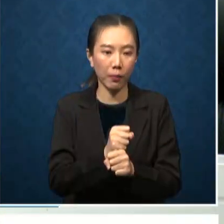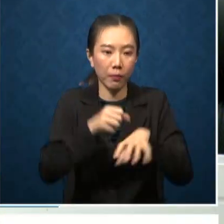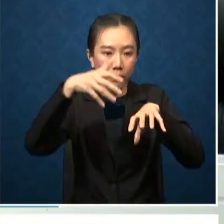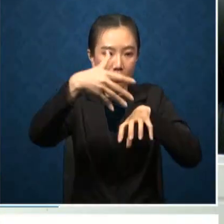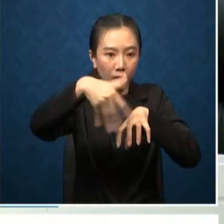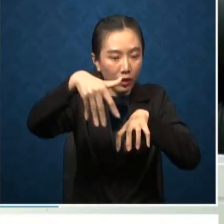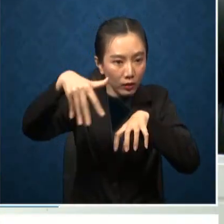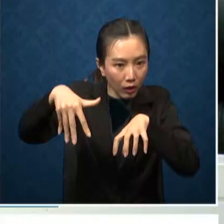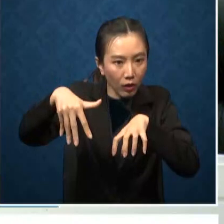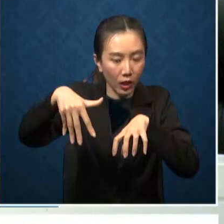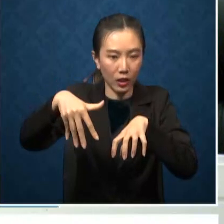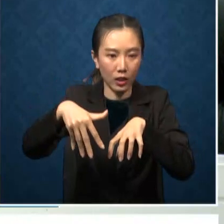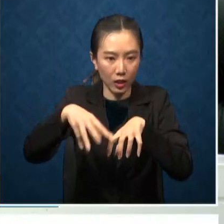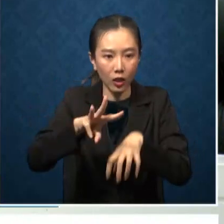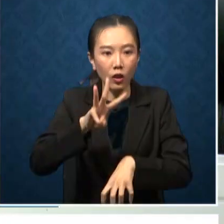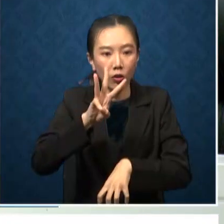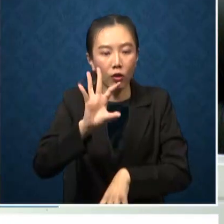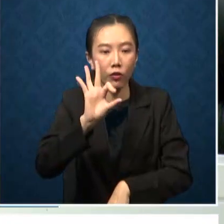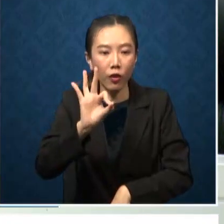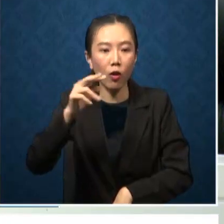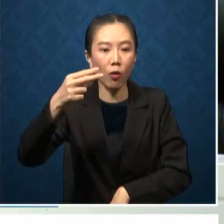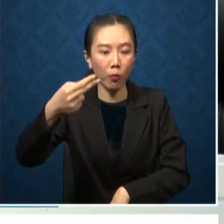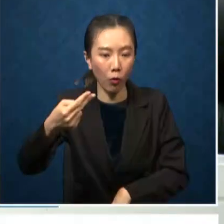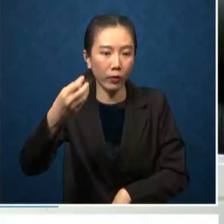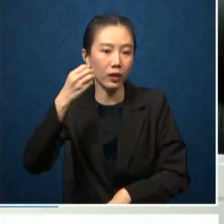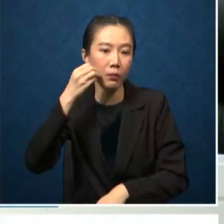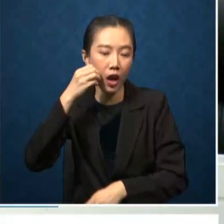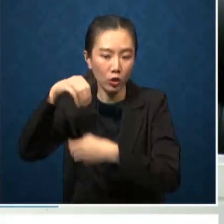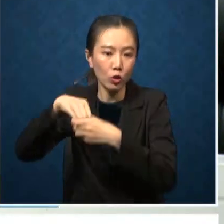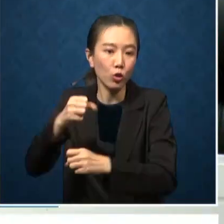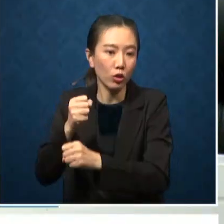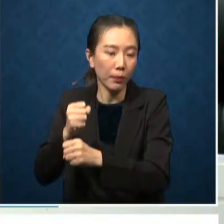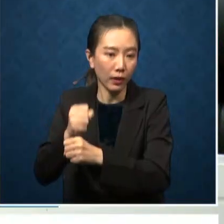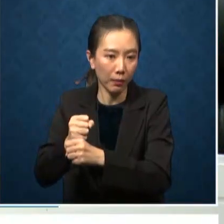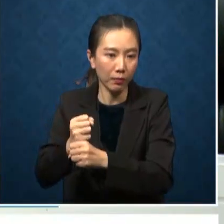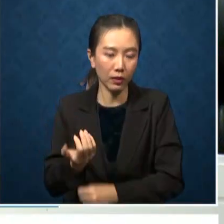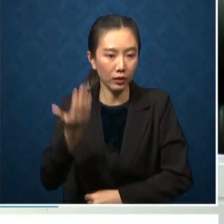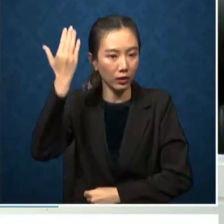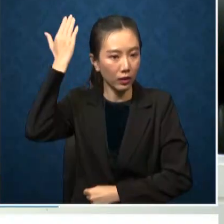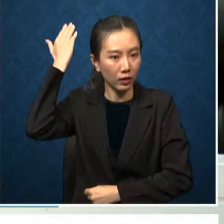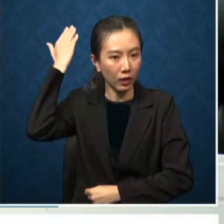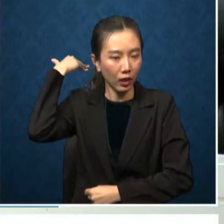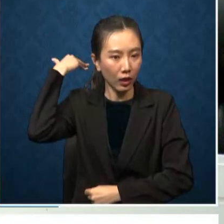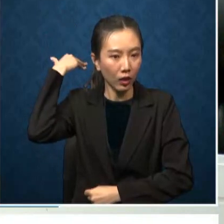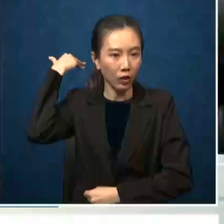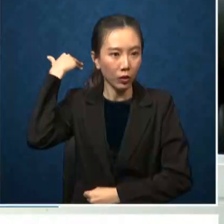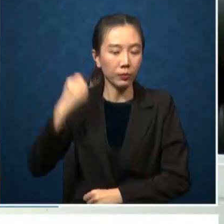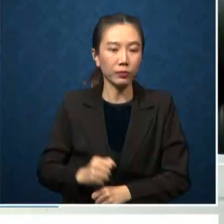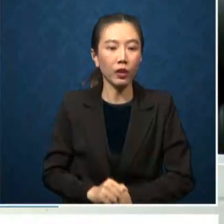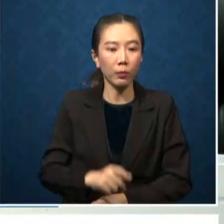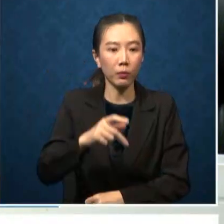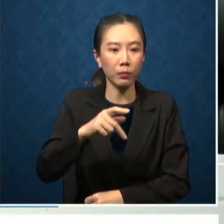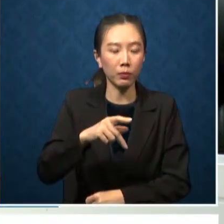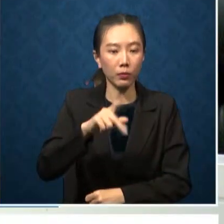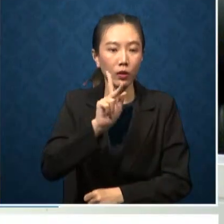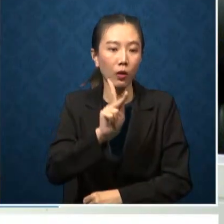ที่ตั้งหรือ work from home หรือ work from anywhere นั่นเองในปีนั้นนะคะทางสำนักงานกพร.ก็ร่วมกับหน่วยงานในการที่ปรับปรุงแนวปฏิบัติให้เกิดความชัดเจ